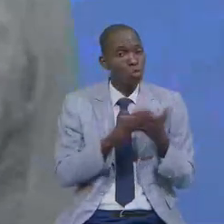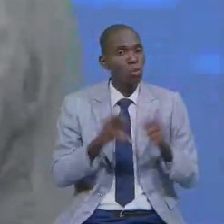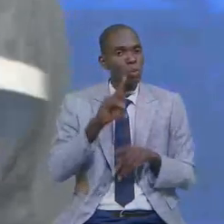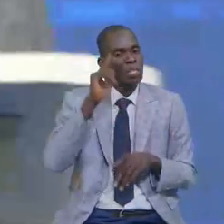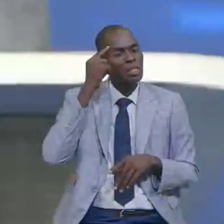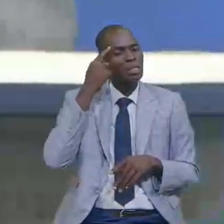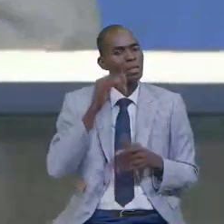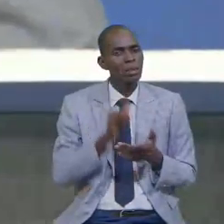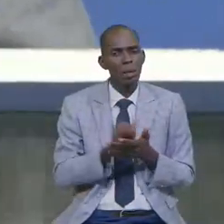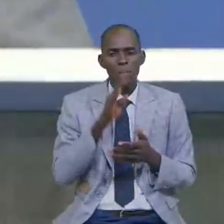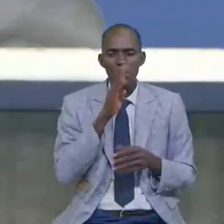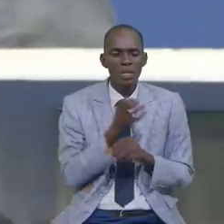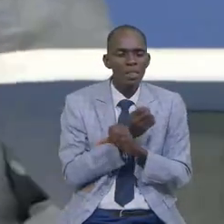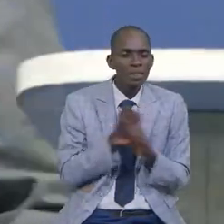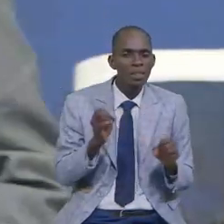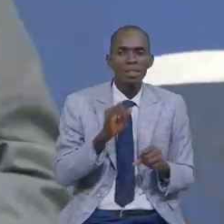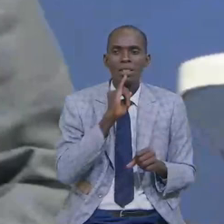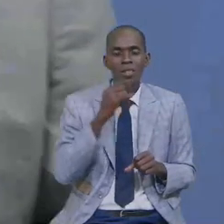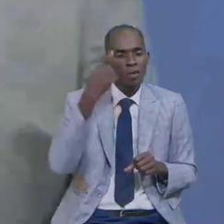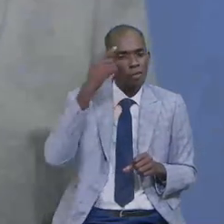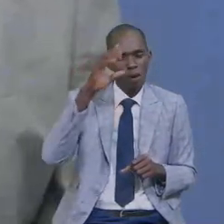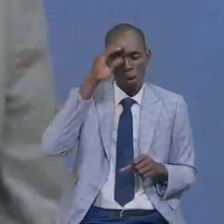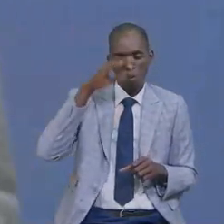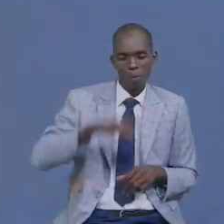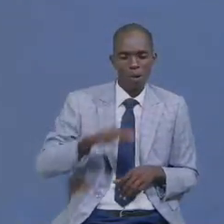de nouveau, c'est pour les garçons et les filles.